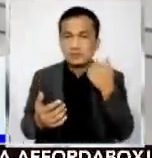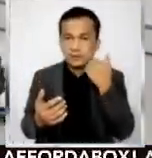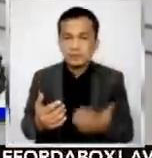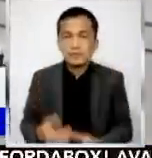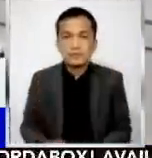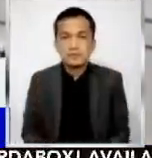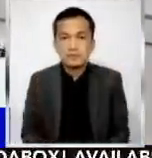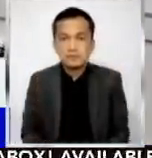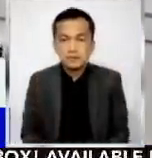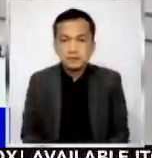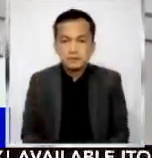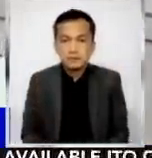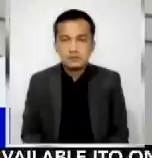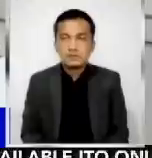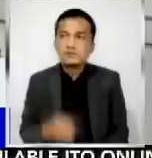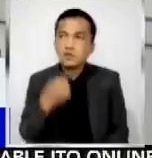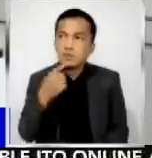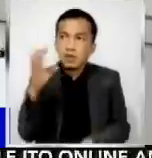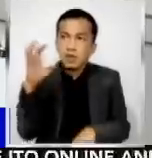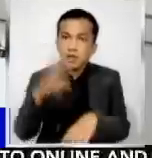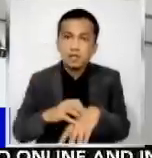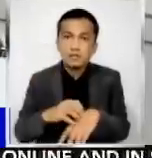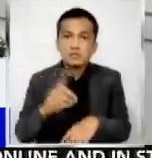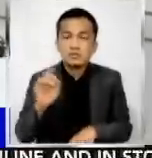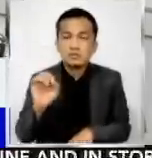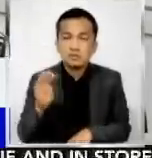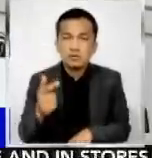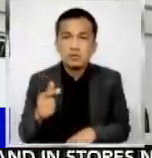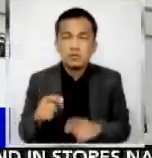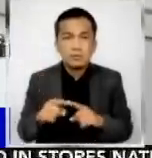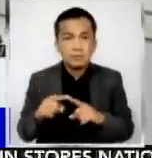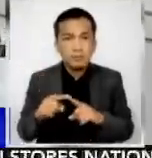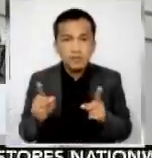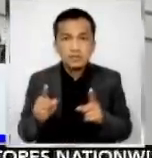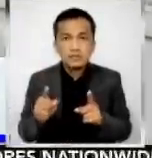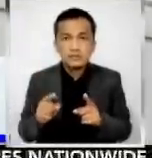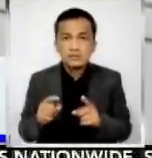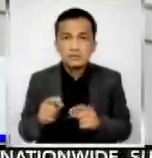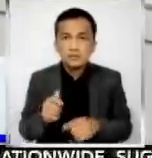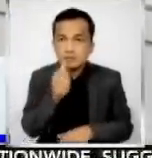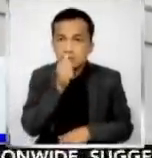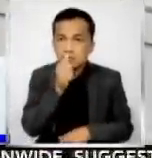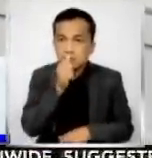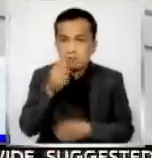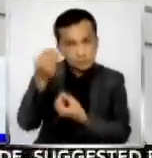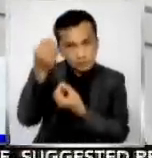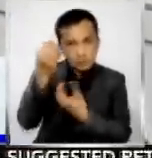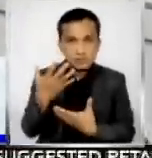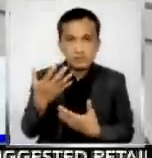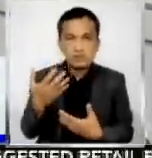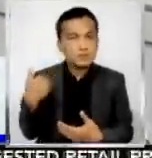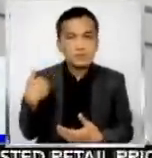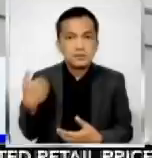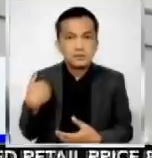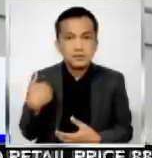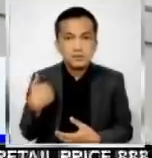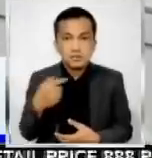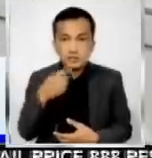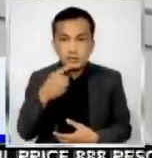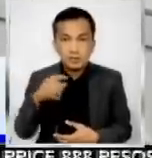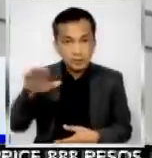ng aso. Tapos, hindi sinasabi sa amin. Ang sabi ng bata na kasama